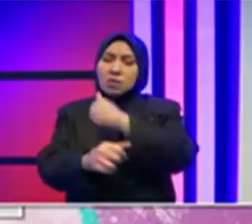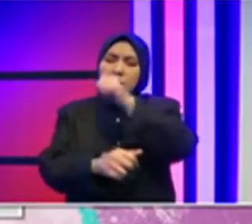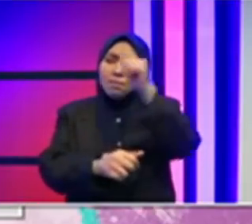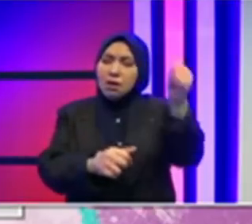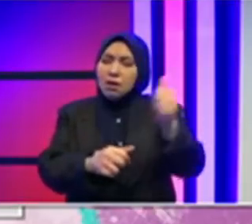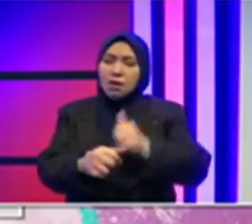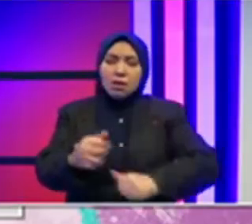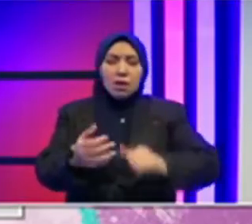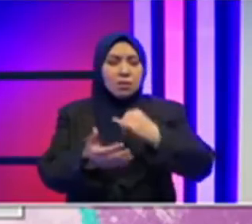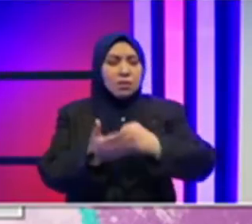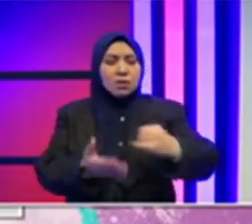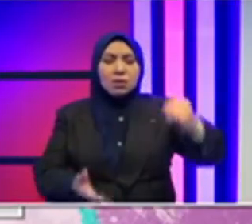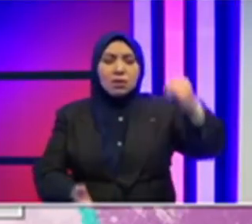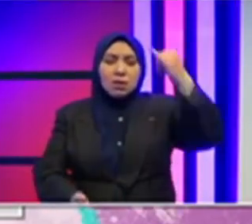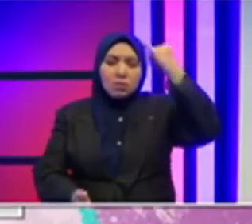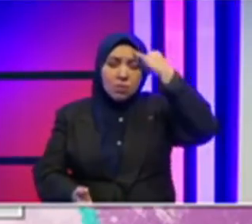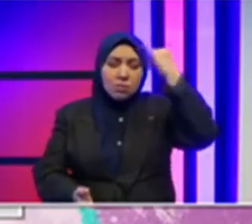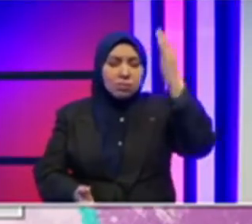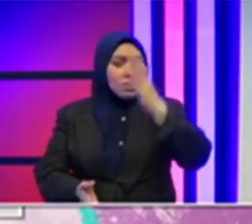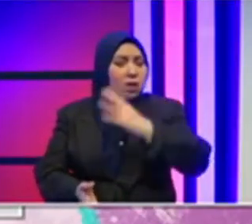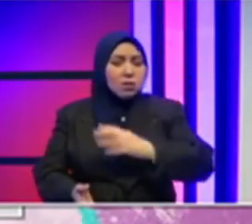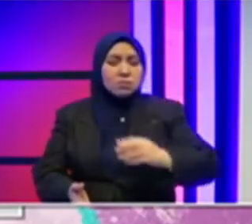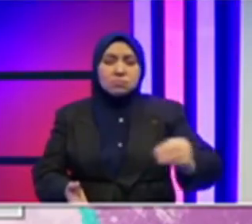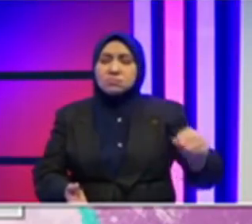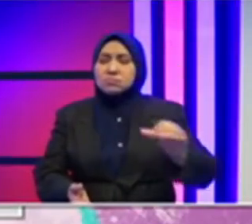ولا كتاب